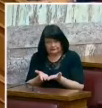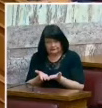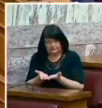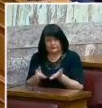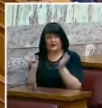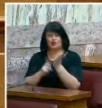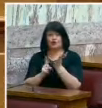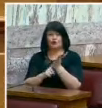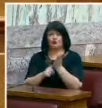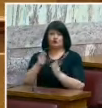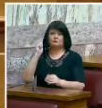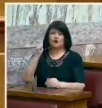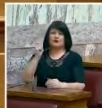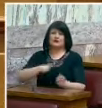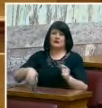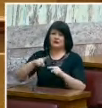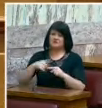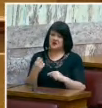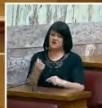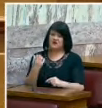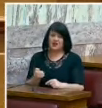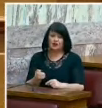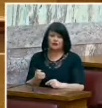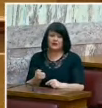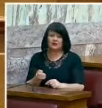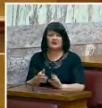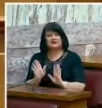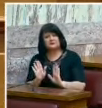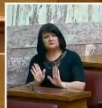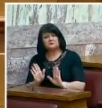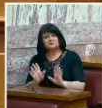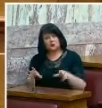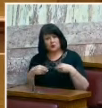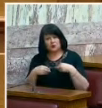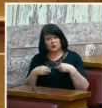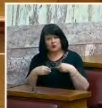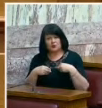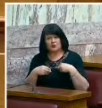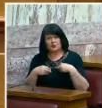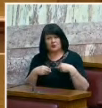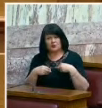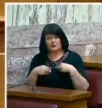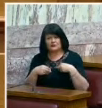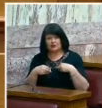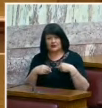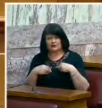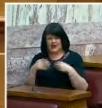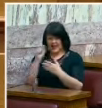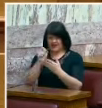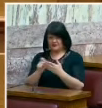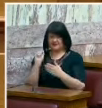πολιτεία, να γίνονται ανεκτές τέτοιες αναρτήσεις αλλά και τέτοιες πράξεις από τη στιγμή που